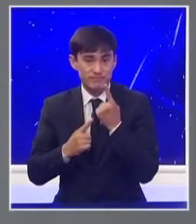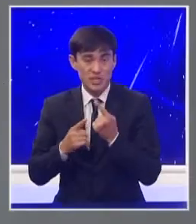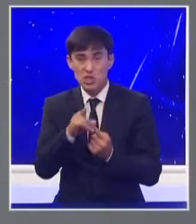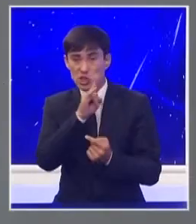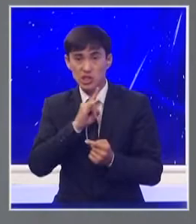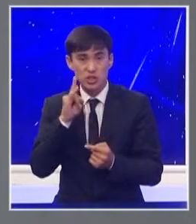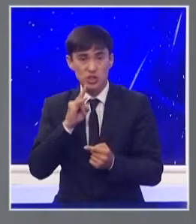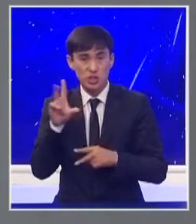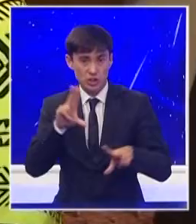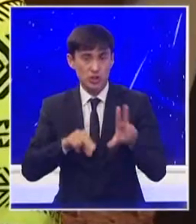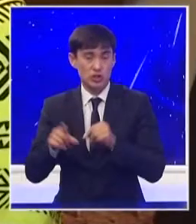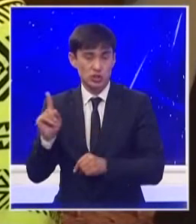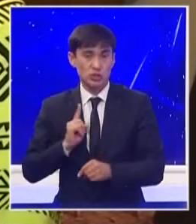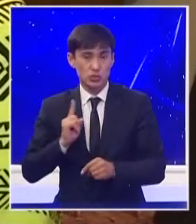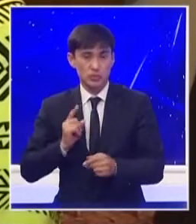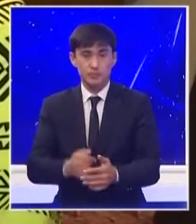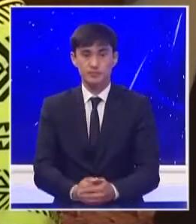женщина не теряет надежды.